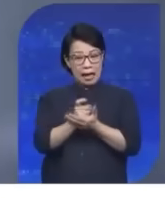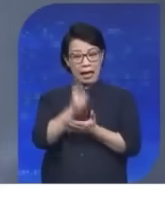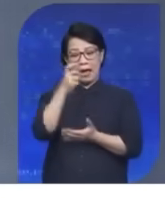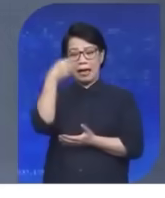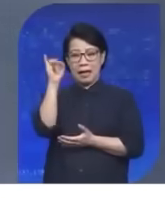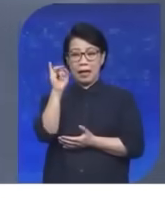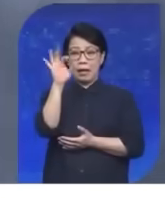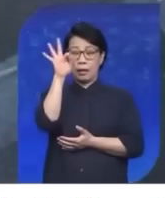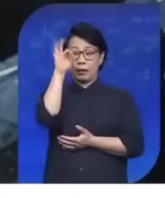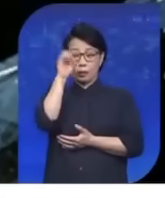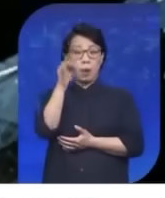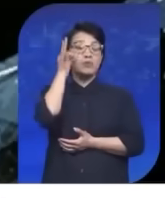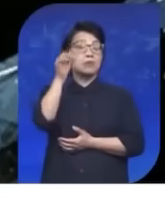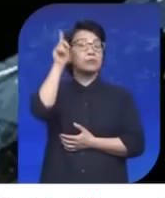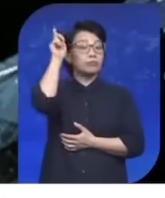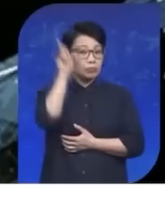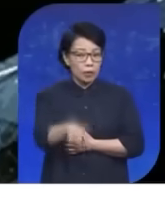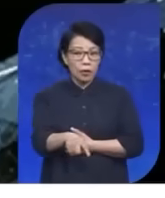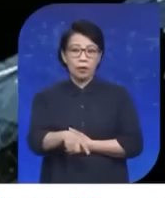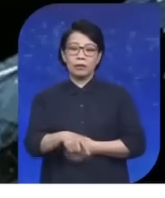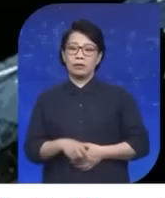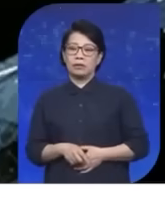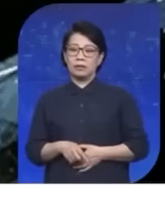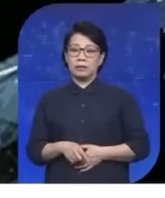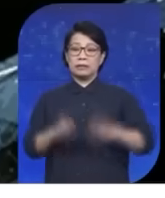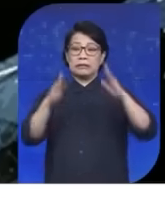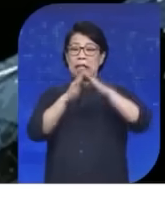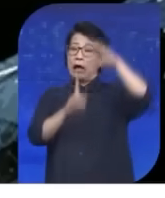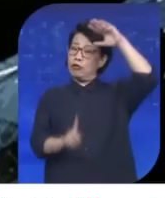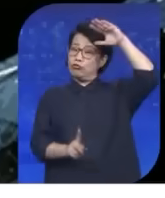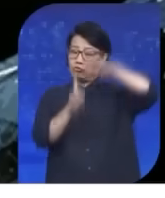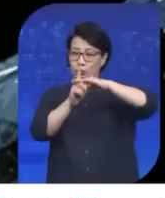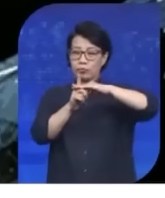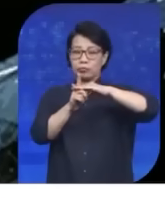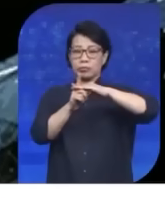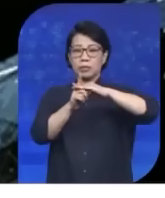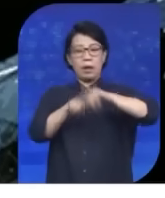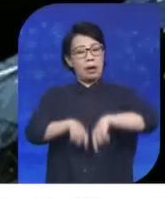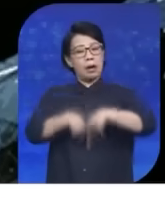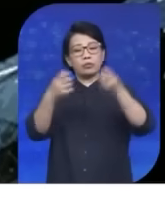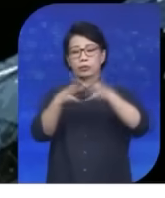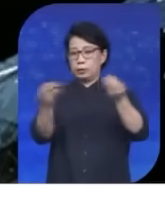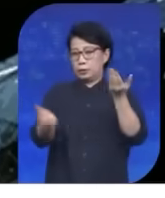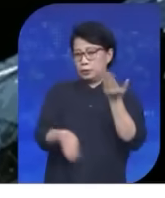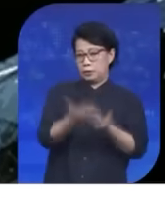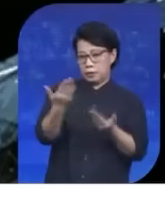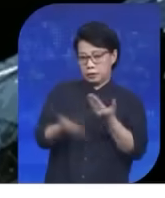càng to thì sẽ càng nguy hiểm và có thể là làm thủng mái nhà, hư hại nhiều diện tích cây trồng của bà con.